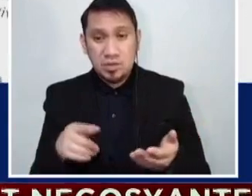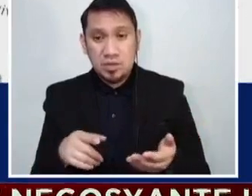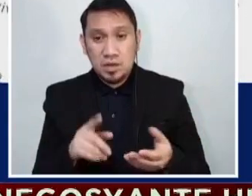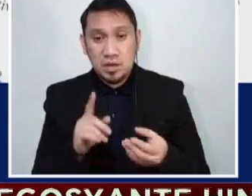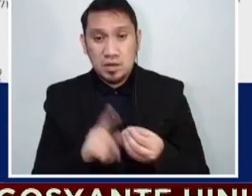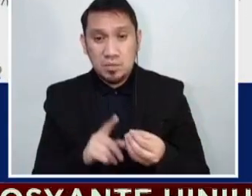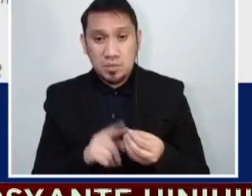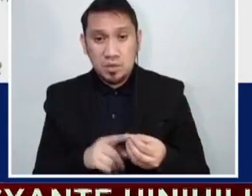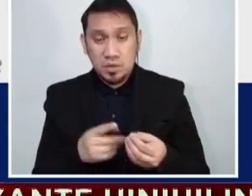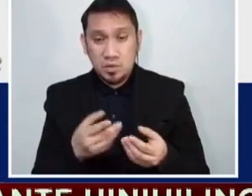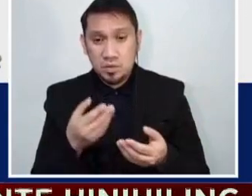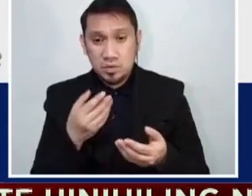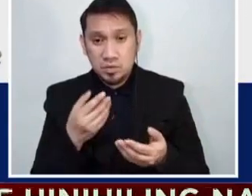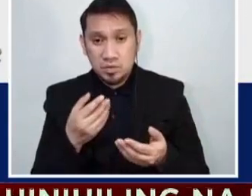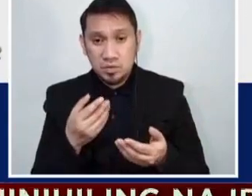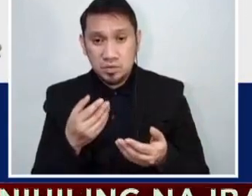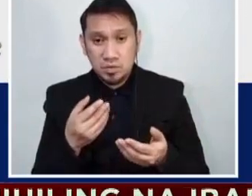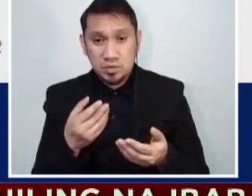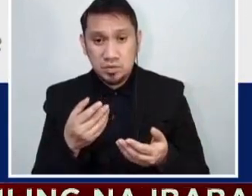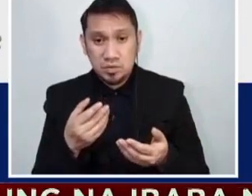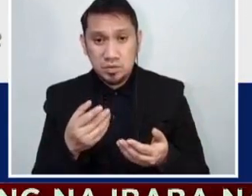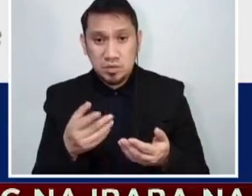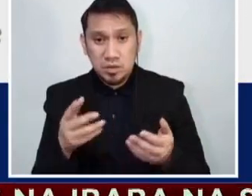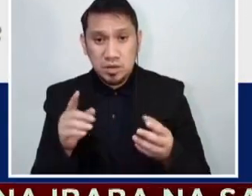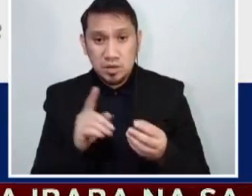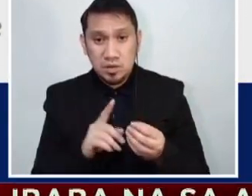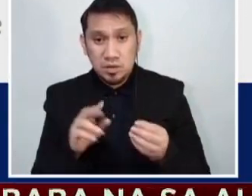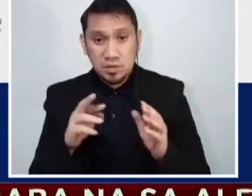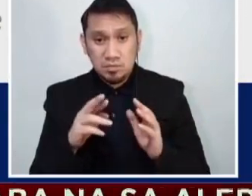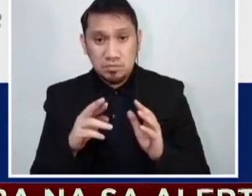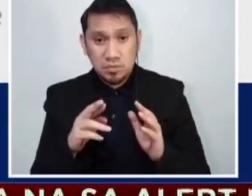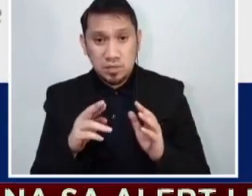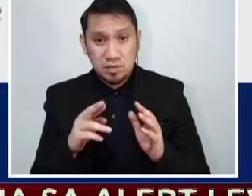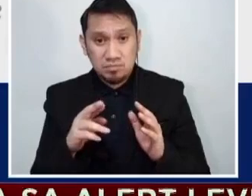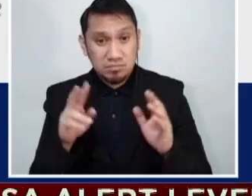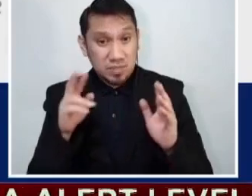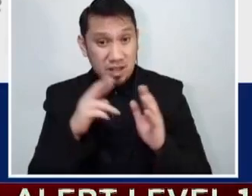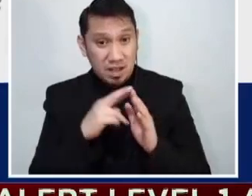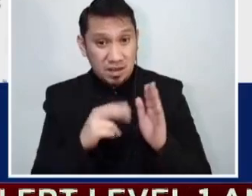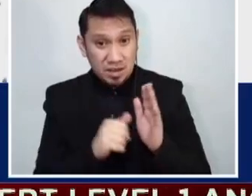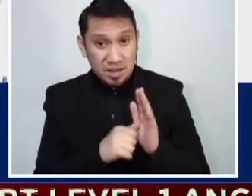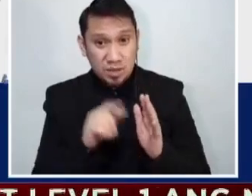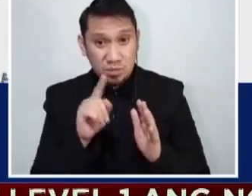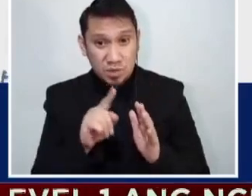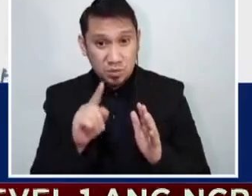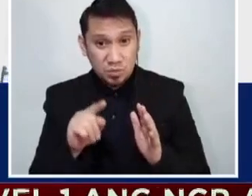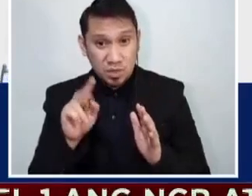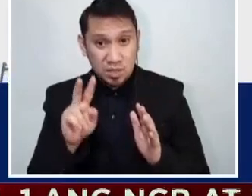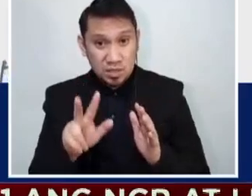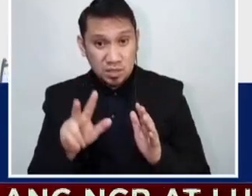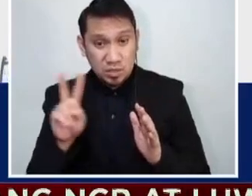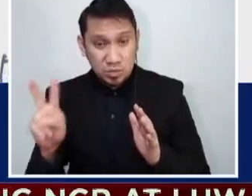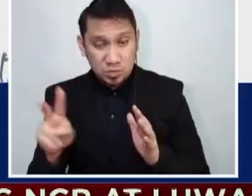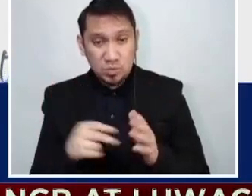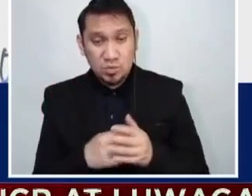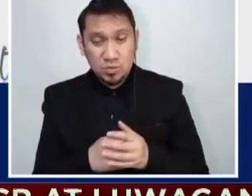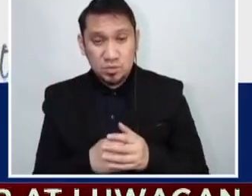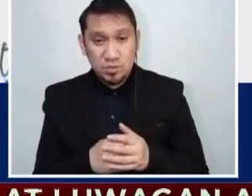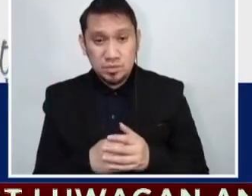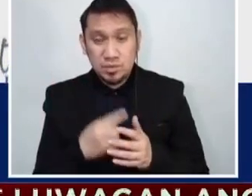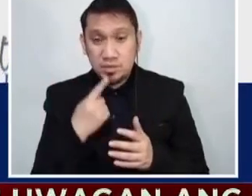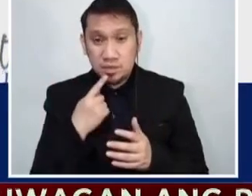of notifiable diseases and health events of public concern act at mga lokal na ordinansa, paglilinaw